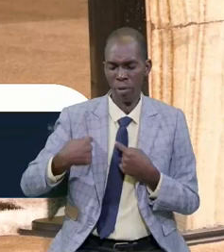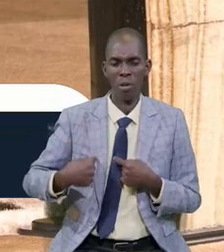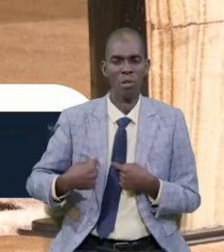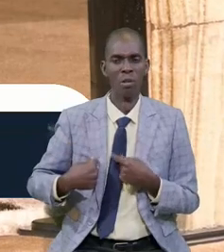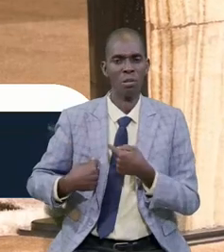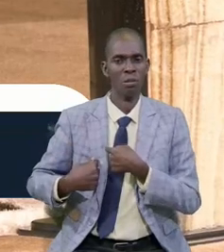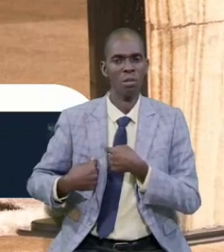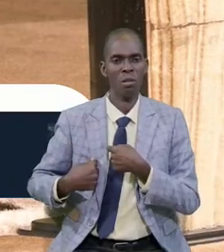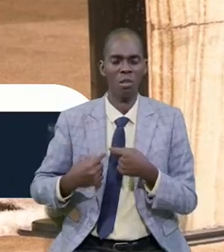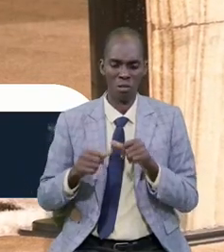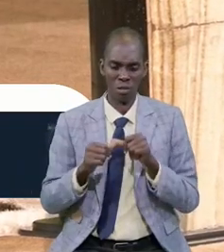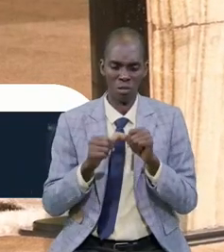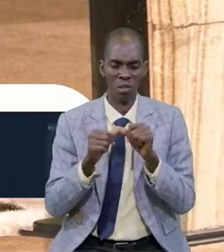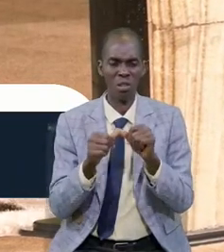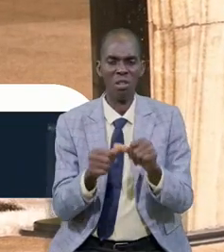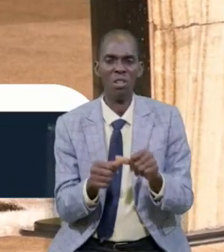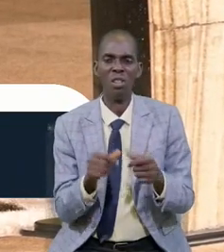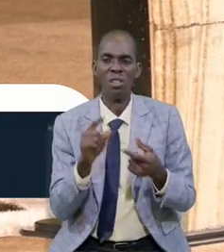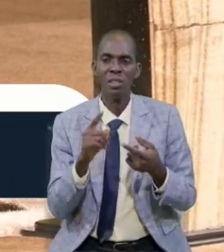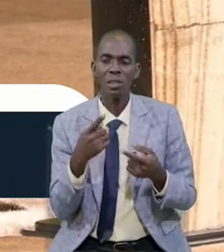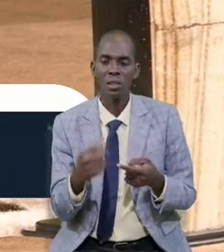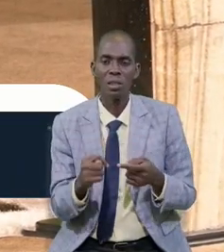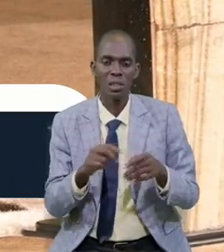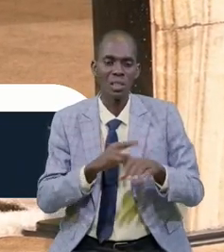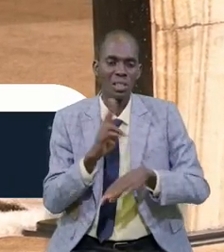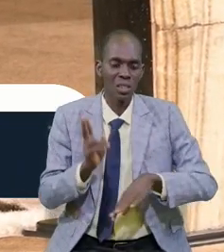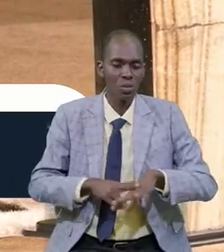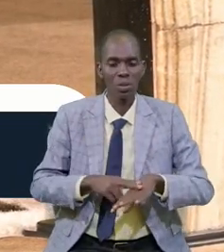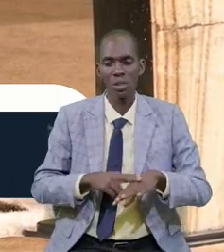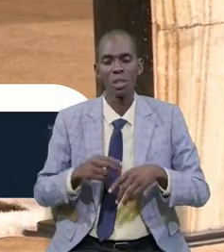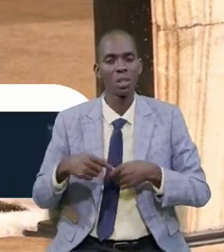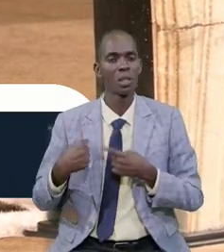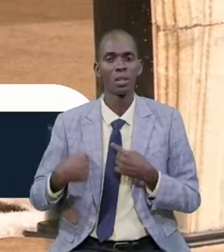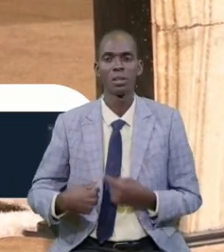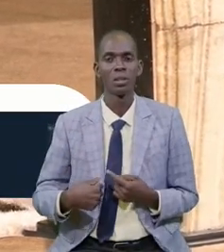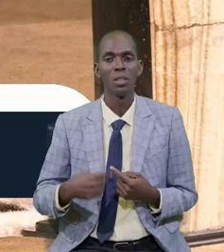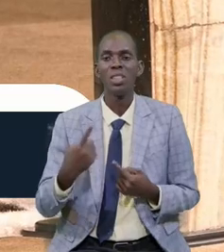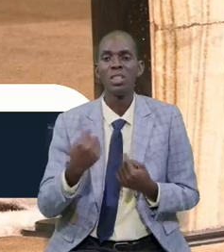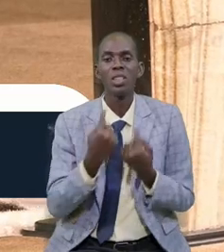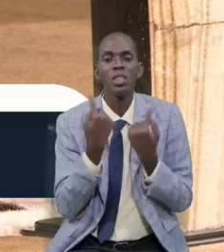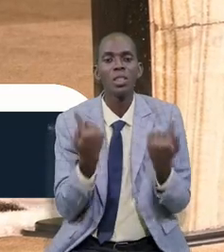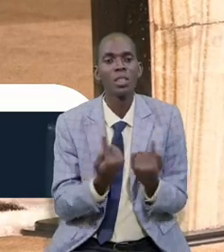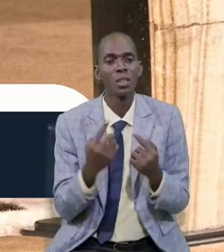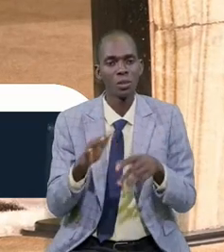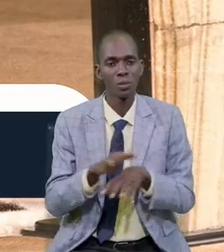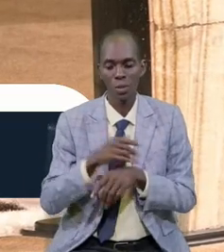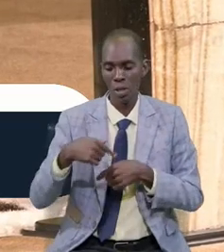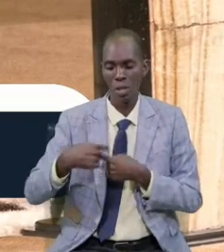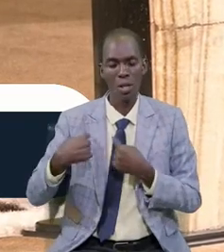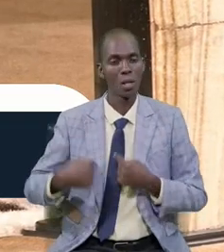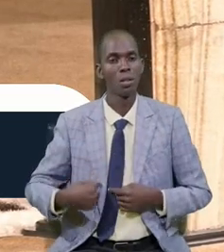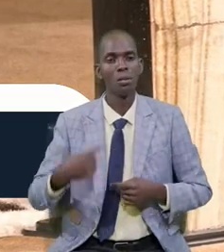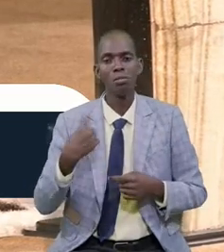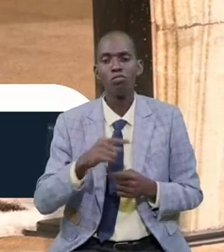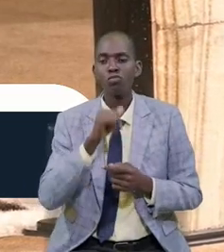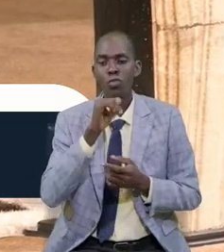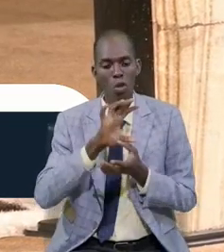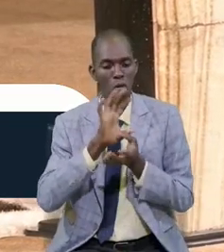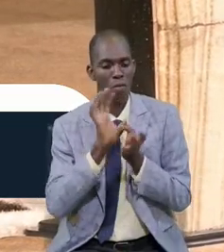cœur demeure un cœur naturel, un cœur pécheur, un